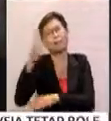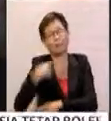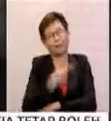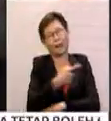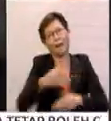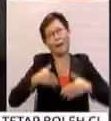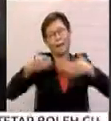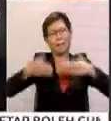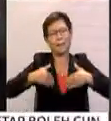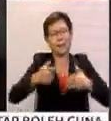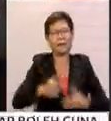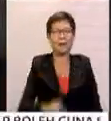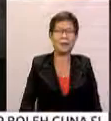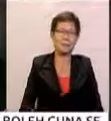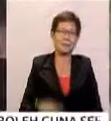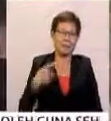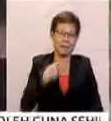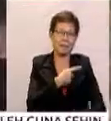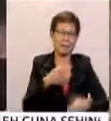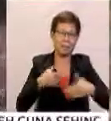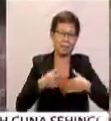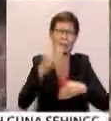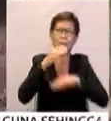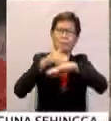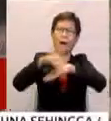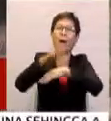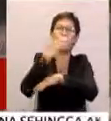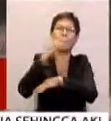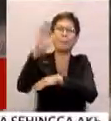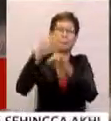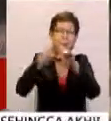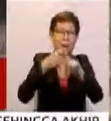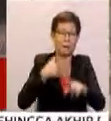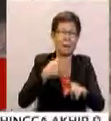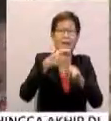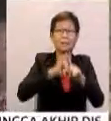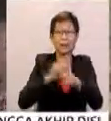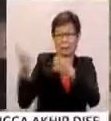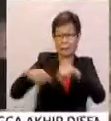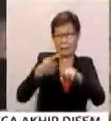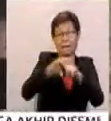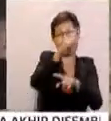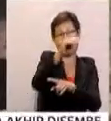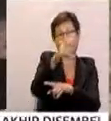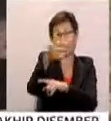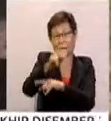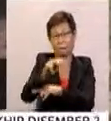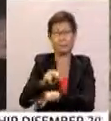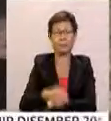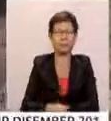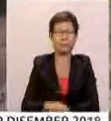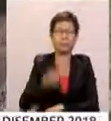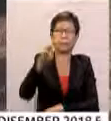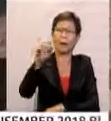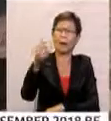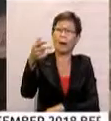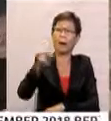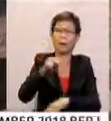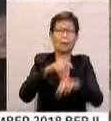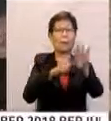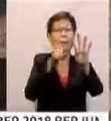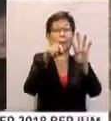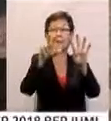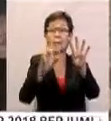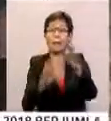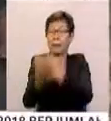hati, senanglah. Saya datang dari Maran, bergerak dari Maran pukul 4.30